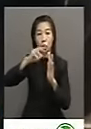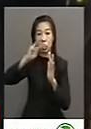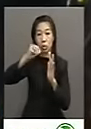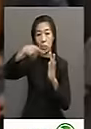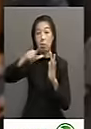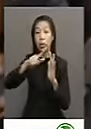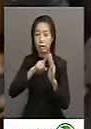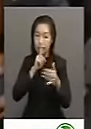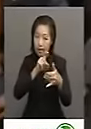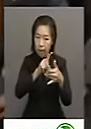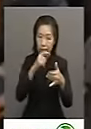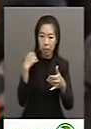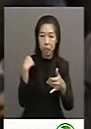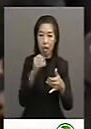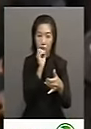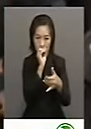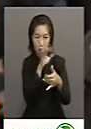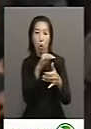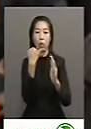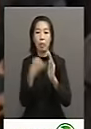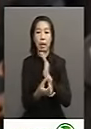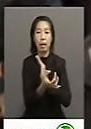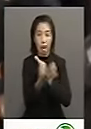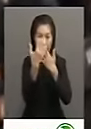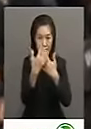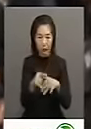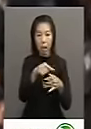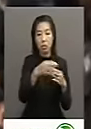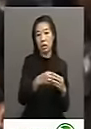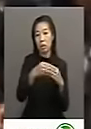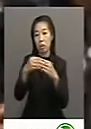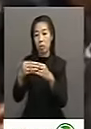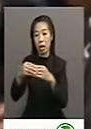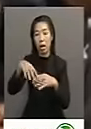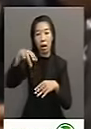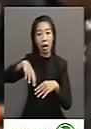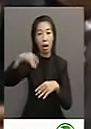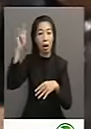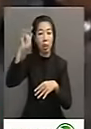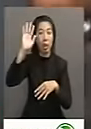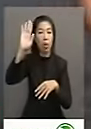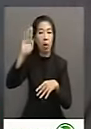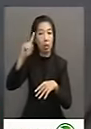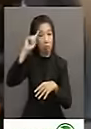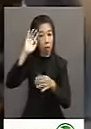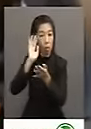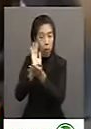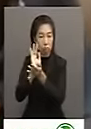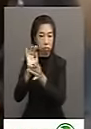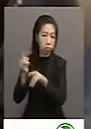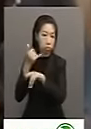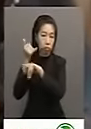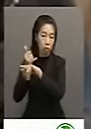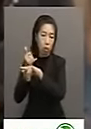ถึงแจ้งข้อกล่าวหากับพลตำรวจเอกจุมพลด้วยก่อนที่จะนำตัวไปที่กองบินตำรวจท่าแร้งบางเขนเพื่อเดินทางไปยังศา